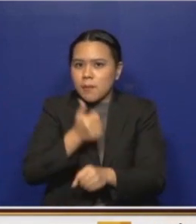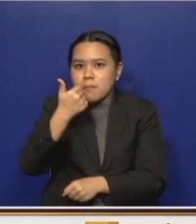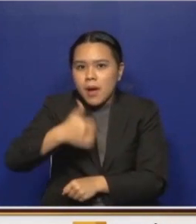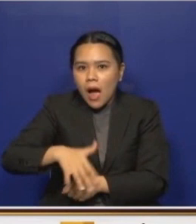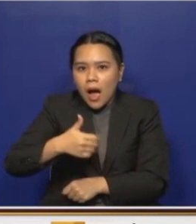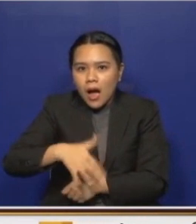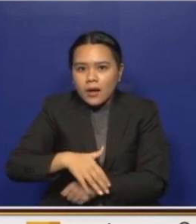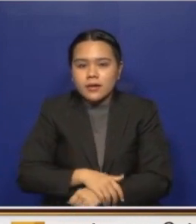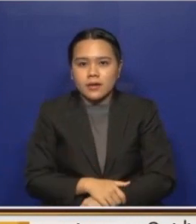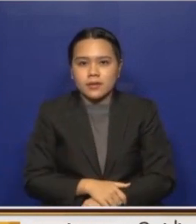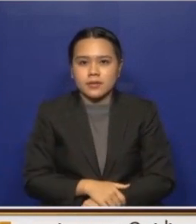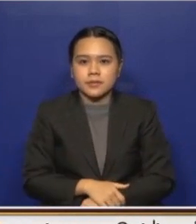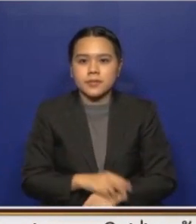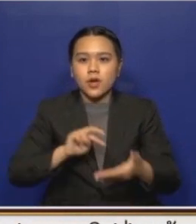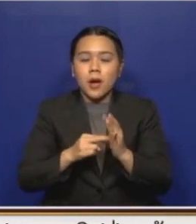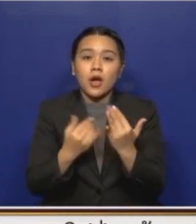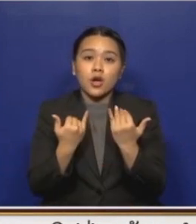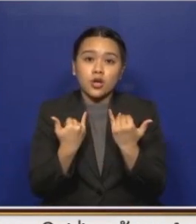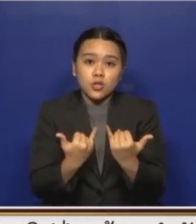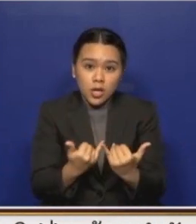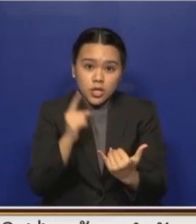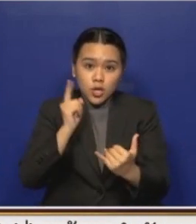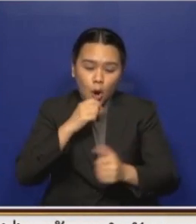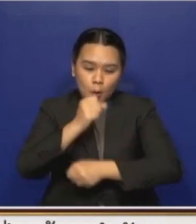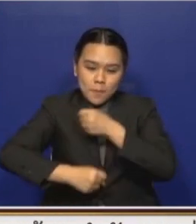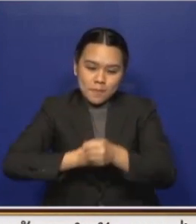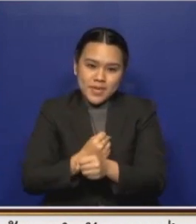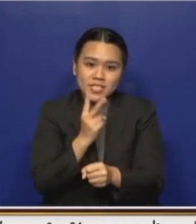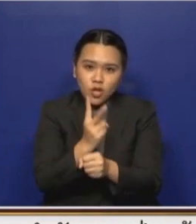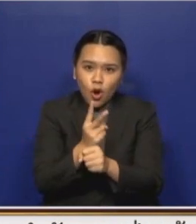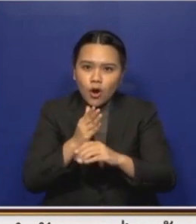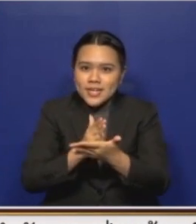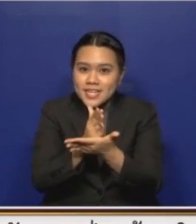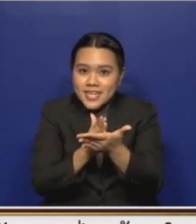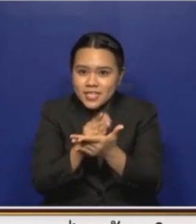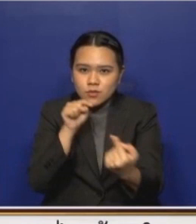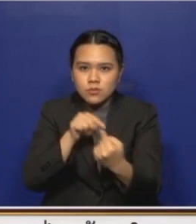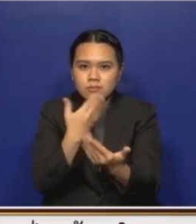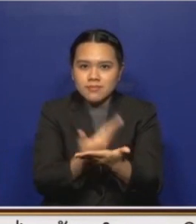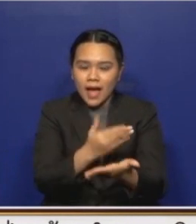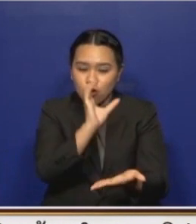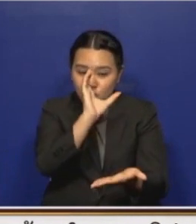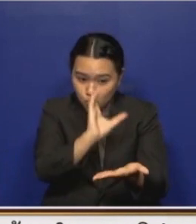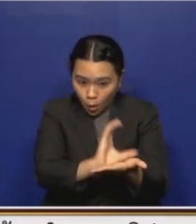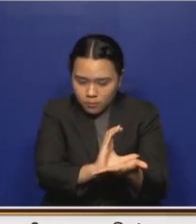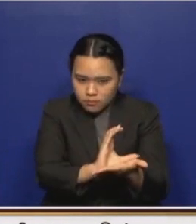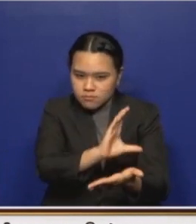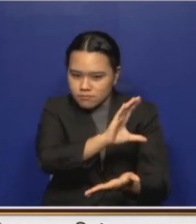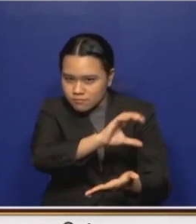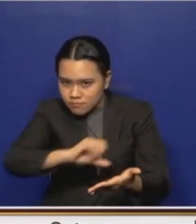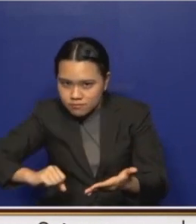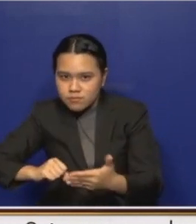เพราะฉะนั้นบอกให้เลยนะฮะตรงนี้เห็นความหายนะรออยู่แล้วฮะ